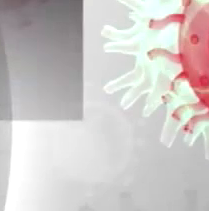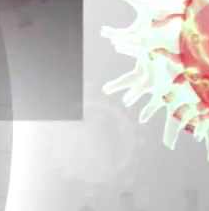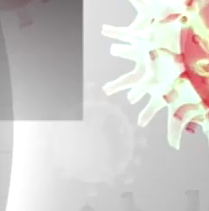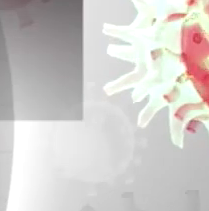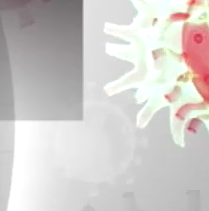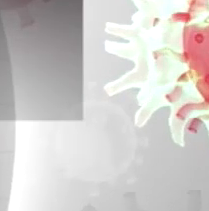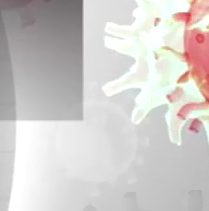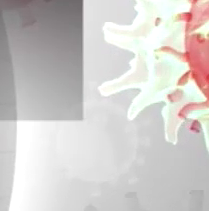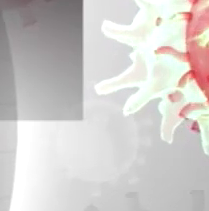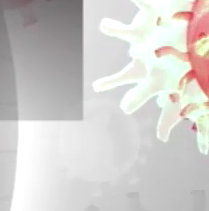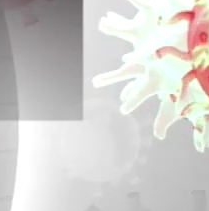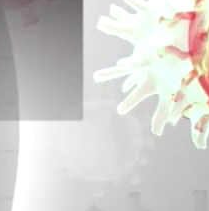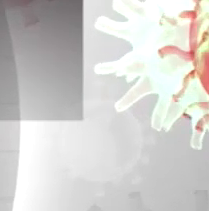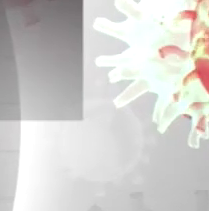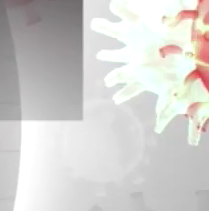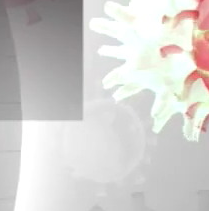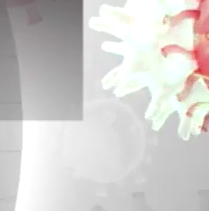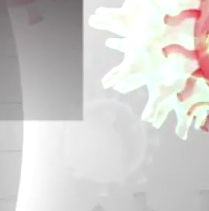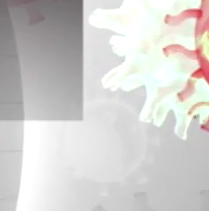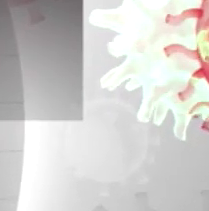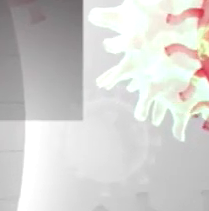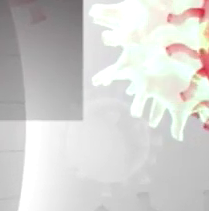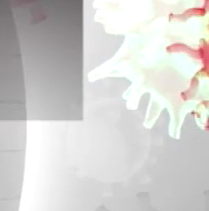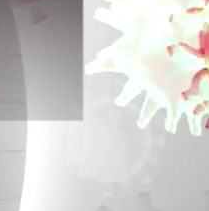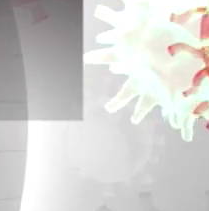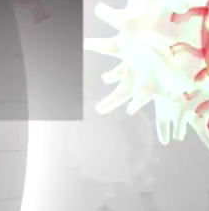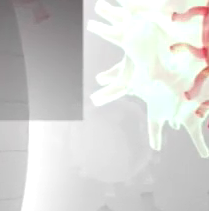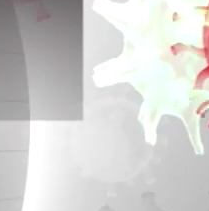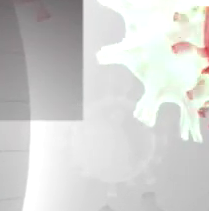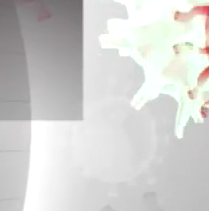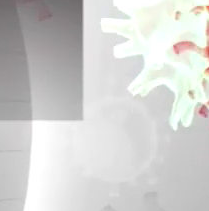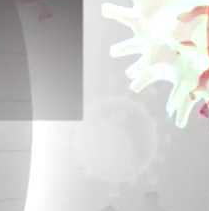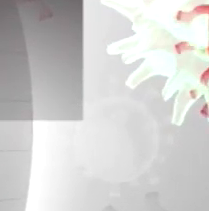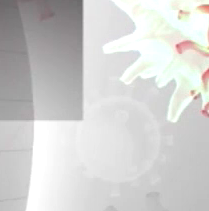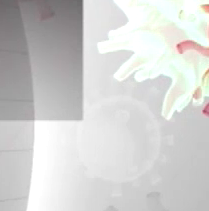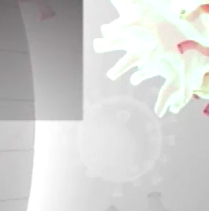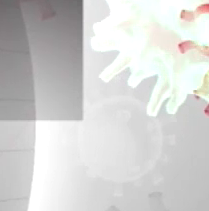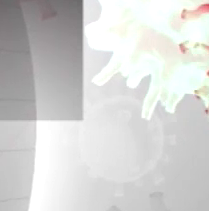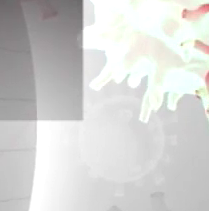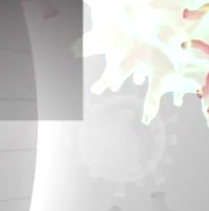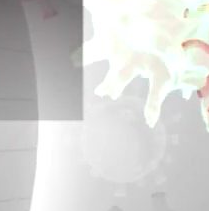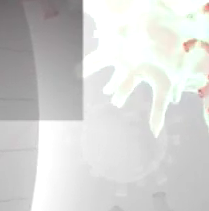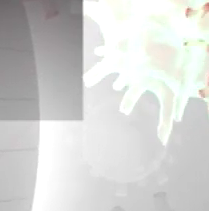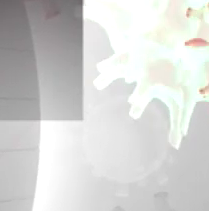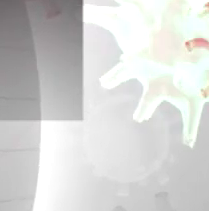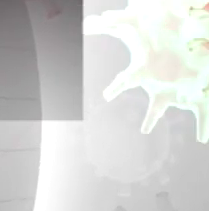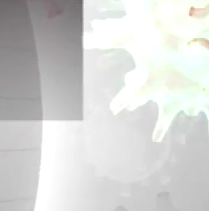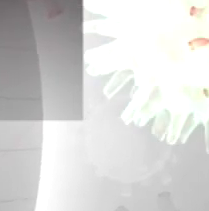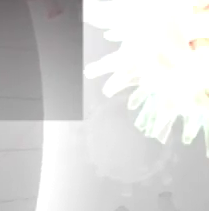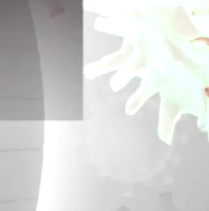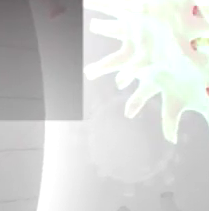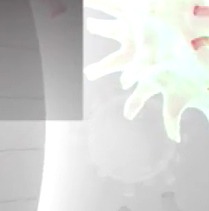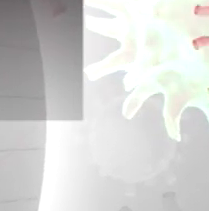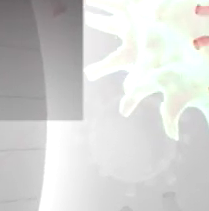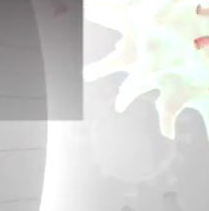ทางนี้ถ้าหากดูจากตัวเลขผู้ติดเชื้อนะคะก็จะพบว่าส่วนใหญ่อยู่ในกลุ่มอายุ 20-39 ปีและเมื่อคิดอ